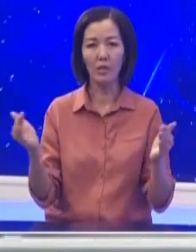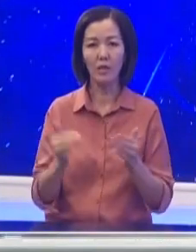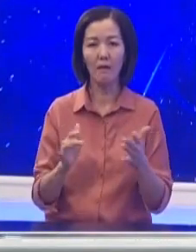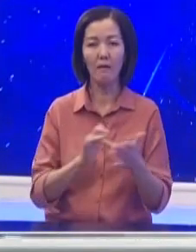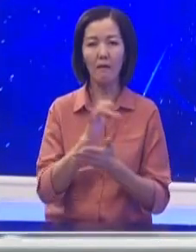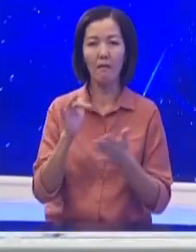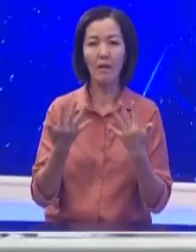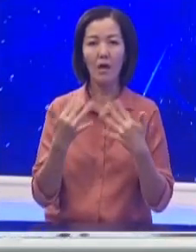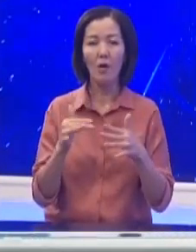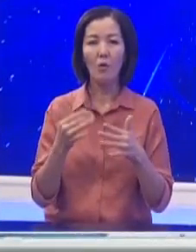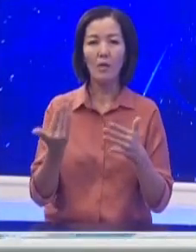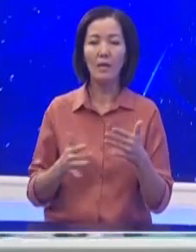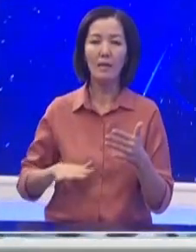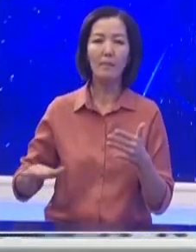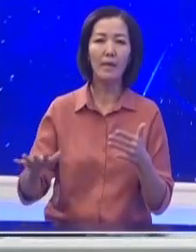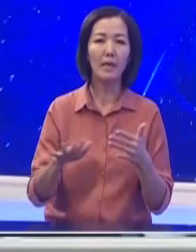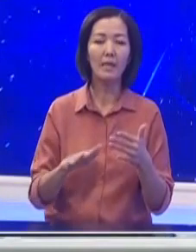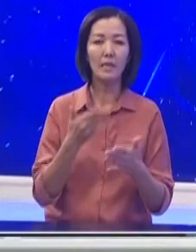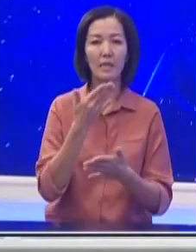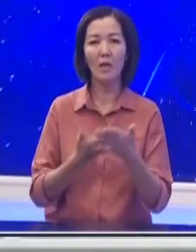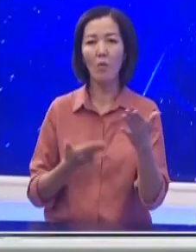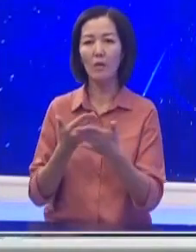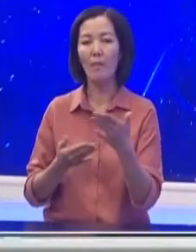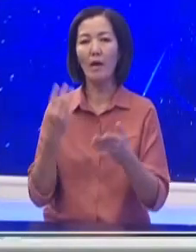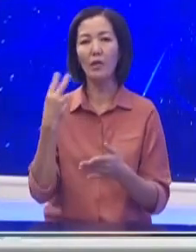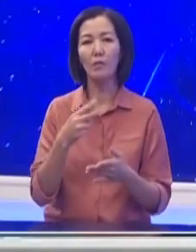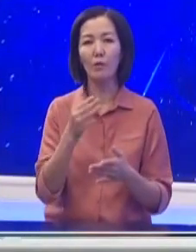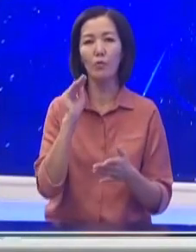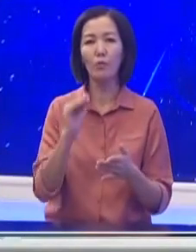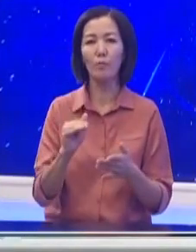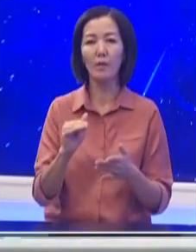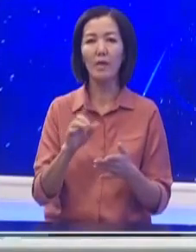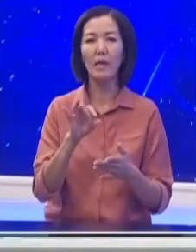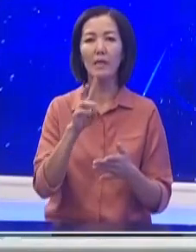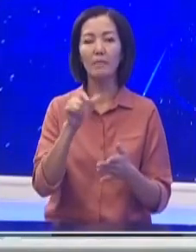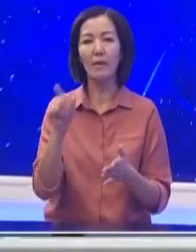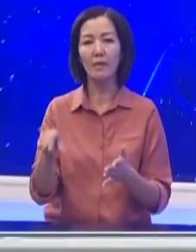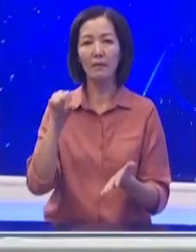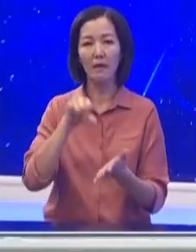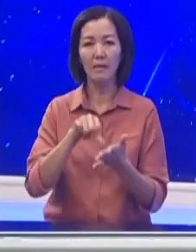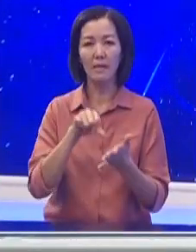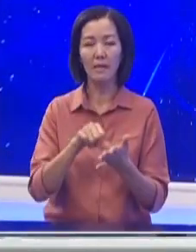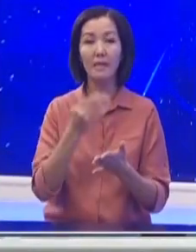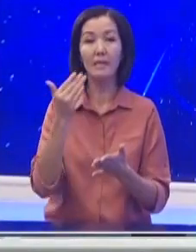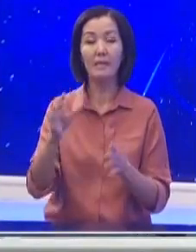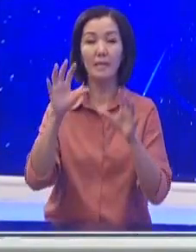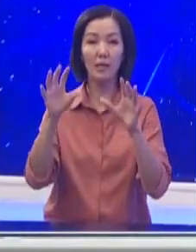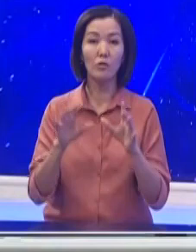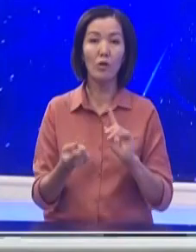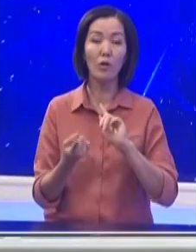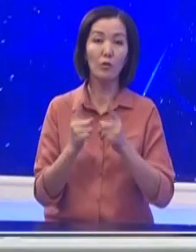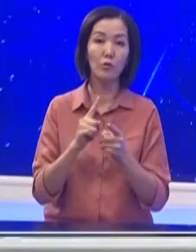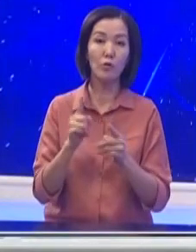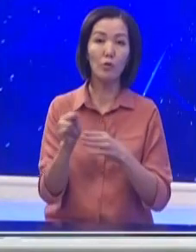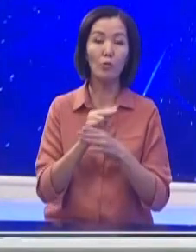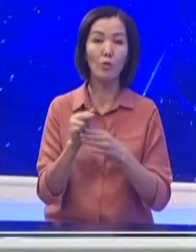шағын қалалар, ауылды елді мекендер. Сауалнамаға 24 000 респондент қатысқан. Мазмұны, сіз конституцияға түзетулер енгізуді